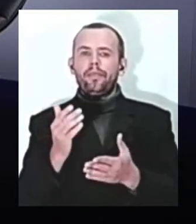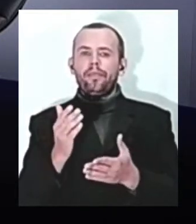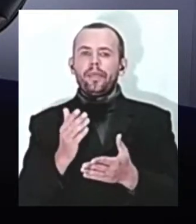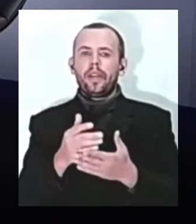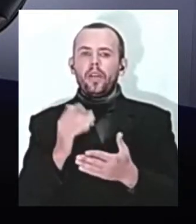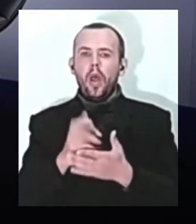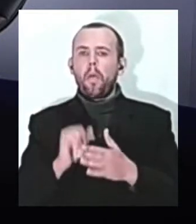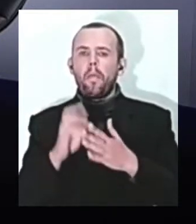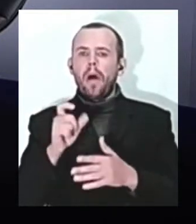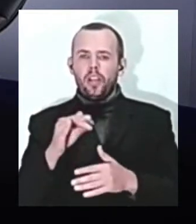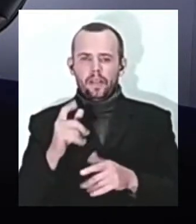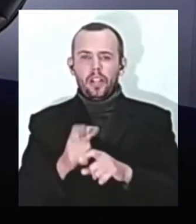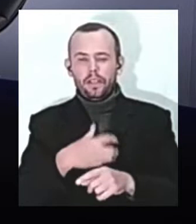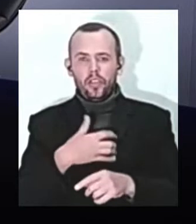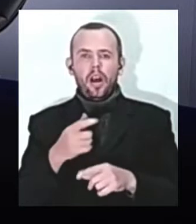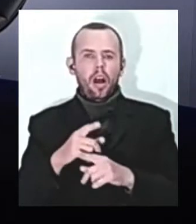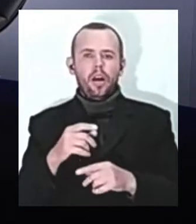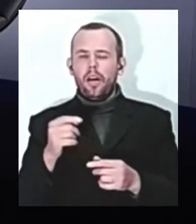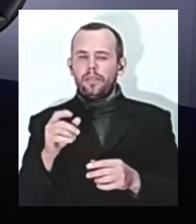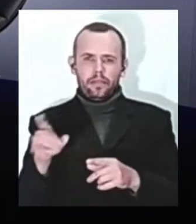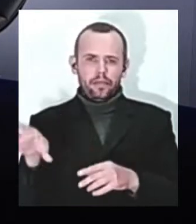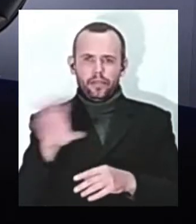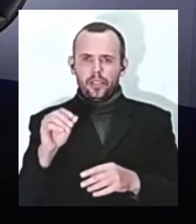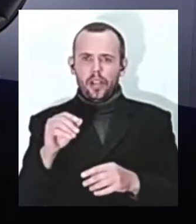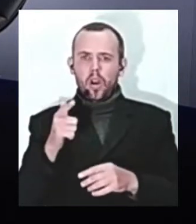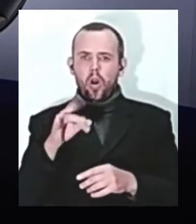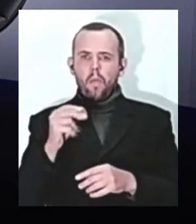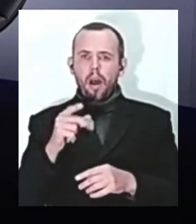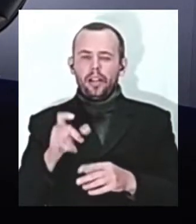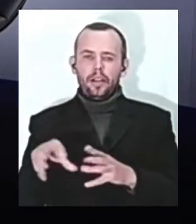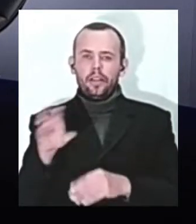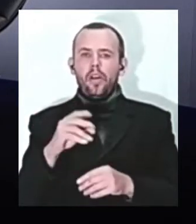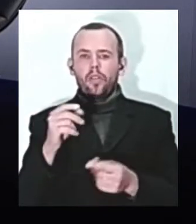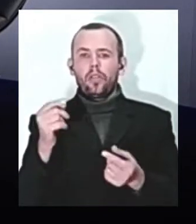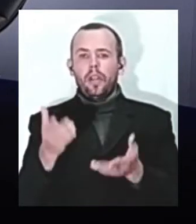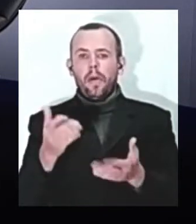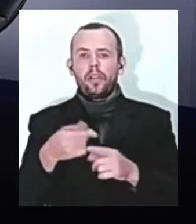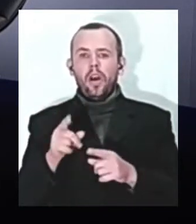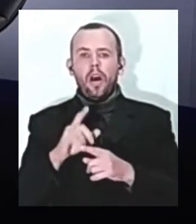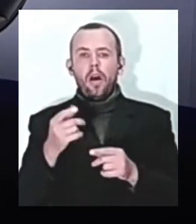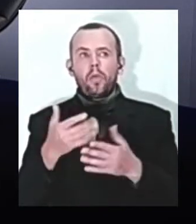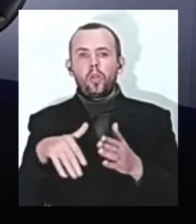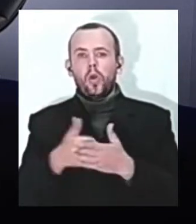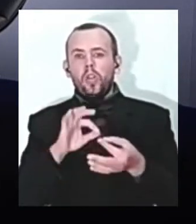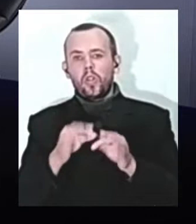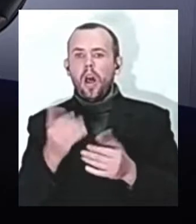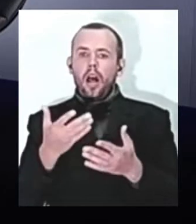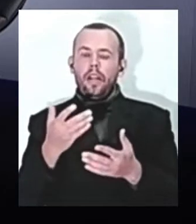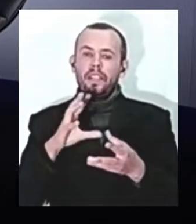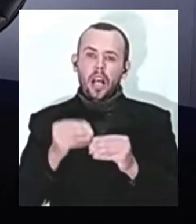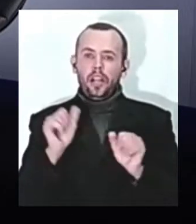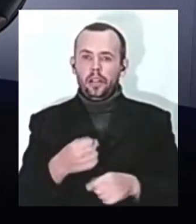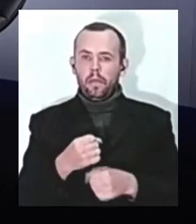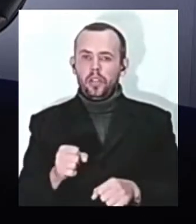Звичайно, охопити абсолютно все в громадах, напевно, це або досить складно, або взагалі неможливо.